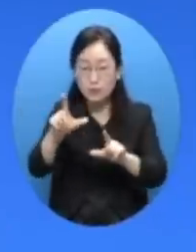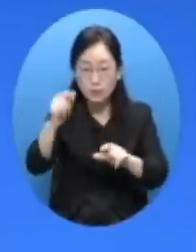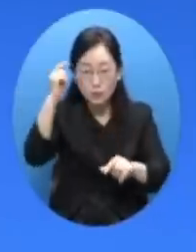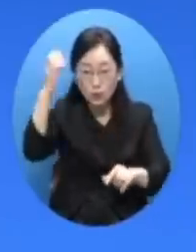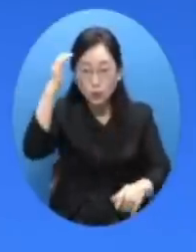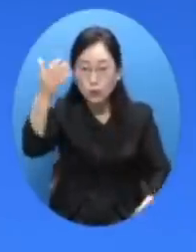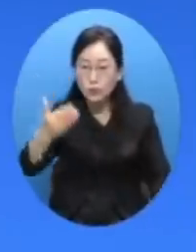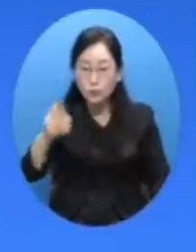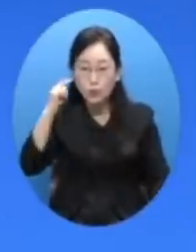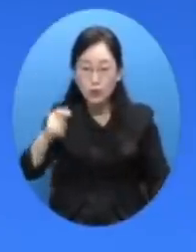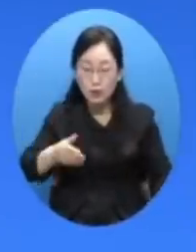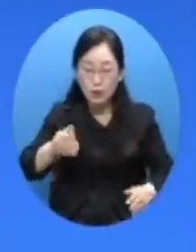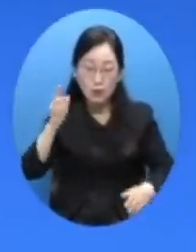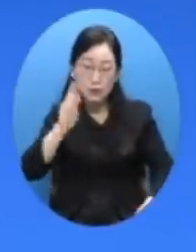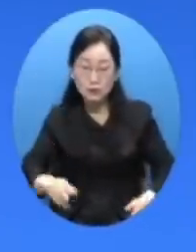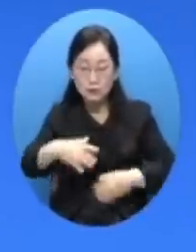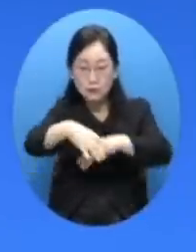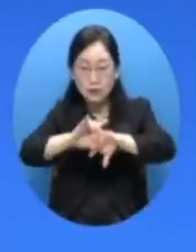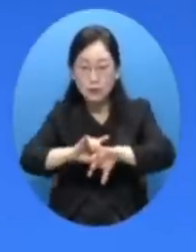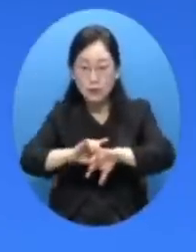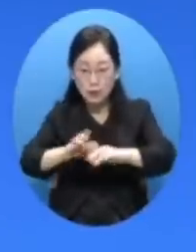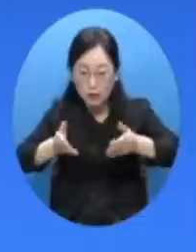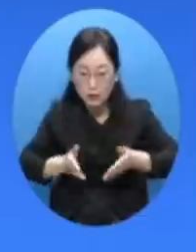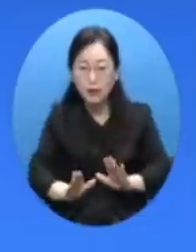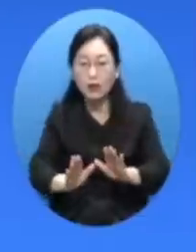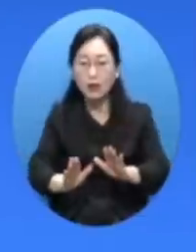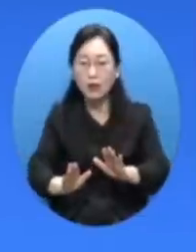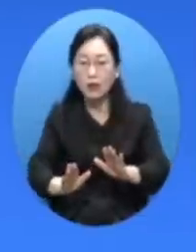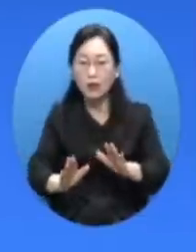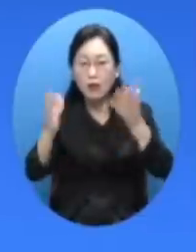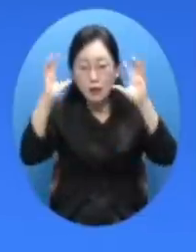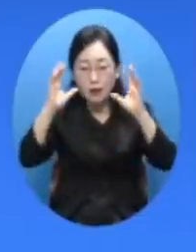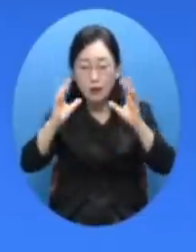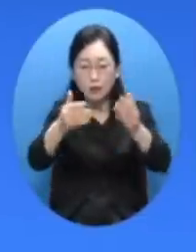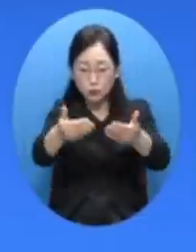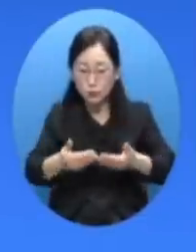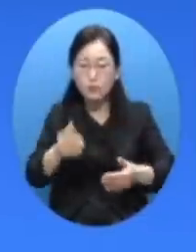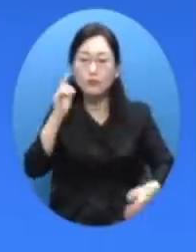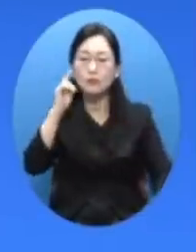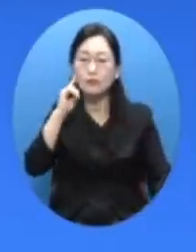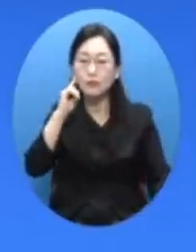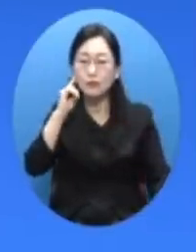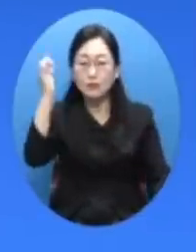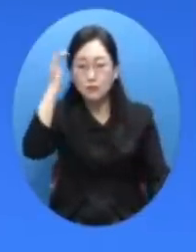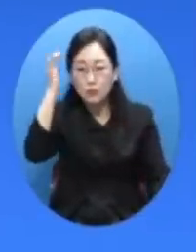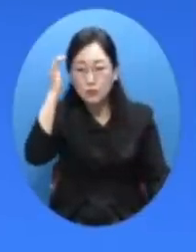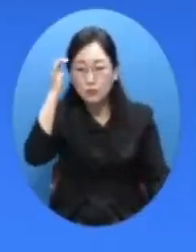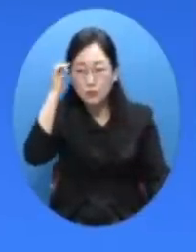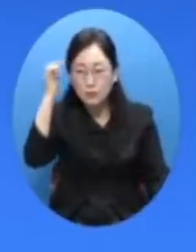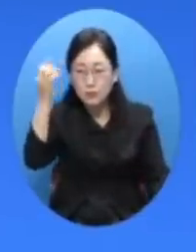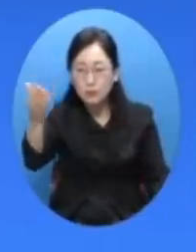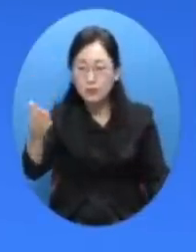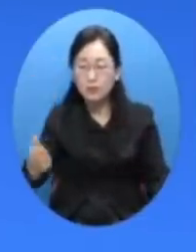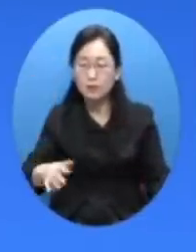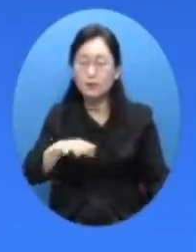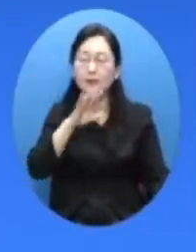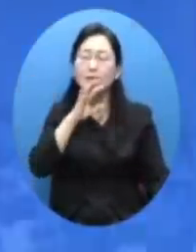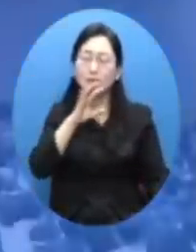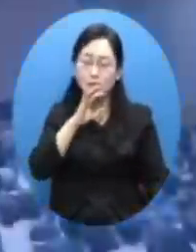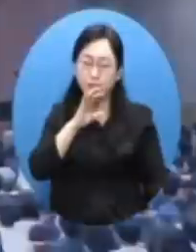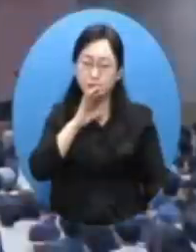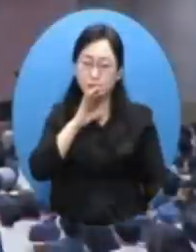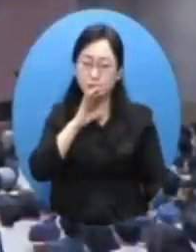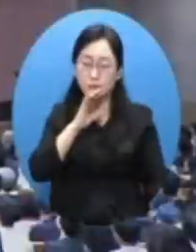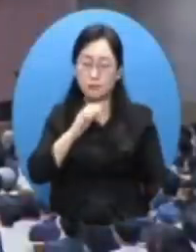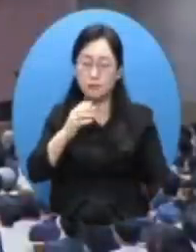나에게 중증장애를 주어서 장애된 아이가 태어나게 해서 이런 고통을 당하게 하십니까? 불평하려고 할 때